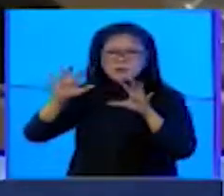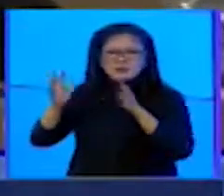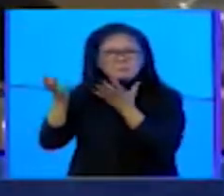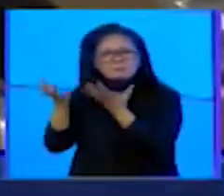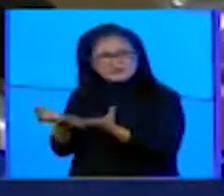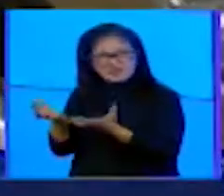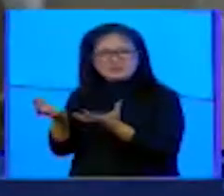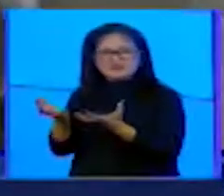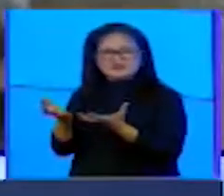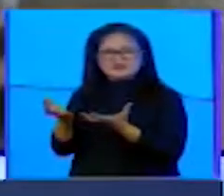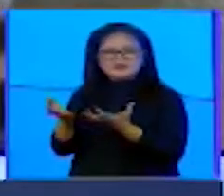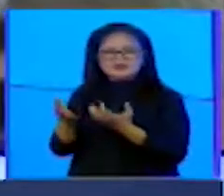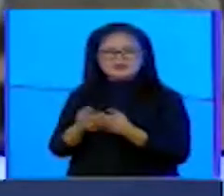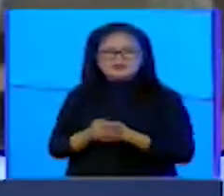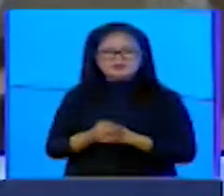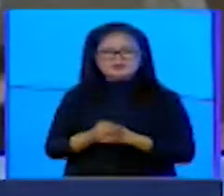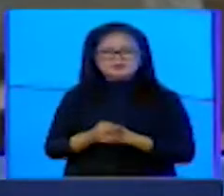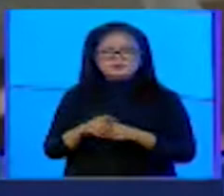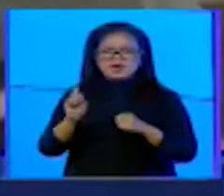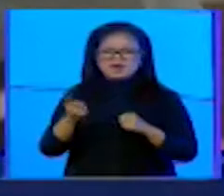asimptomatik maupun gejala ringan itu sampai